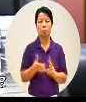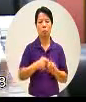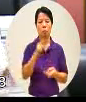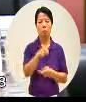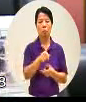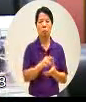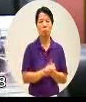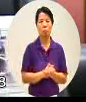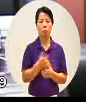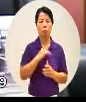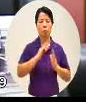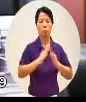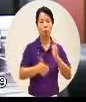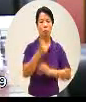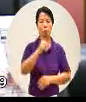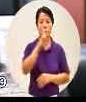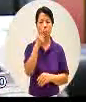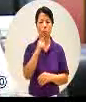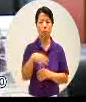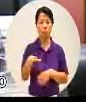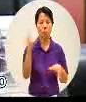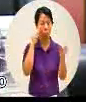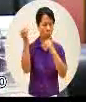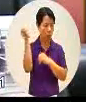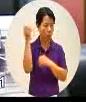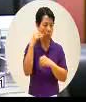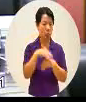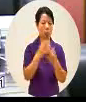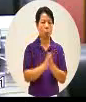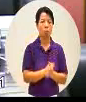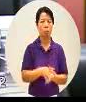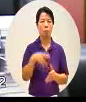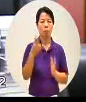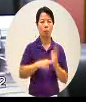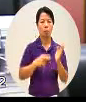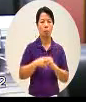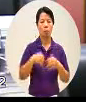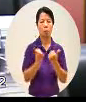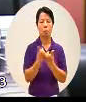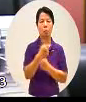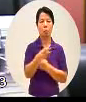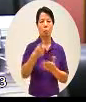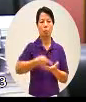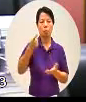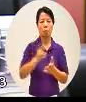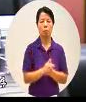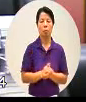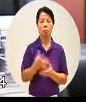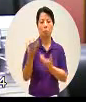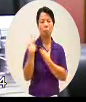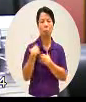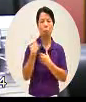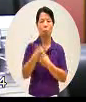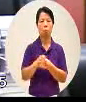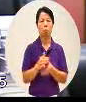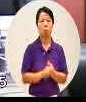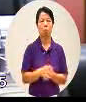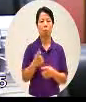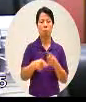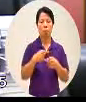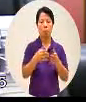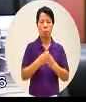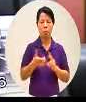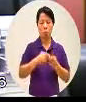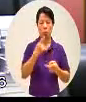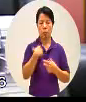啊！你还给市长错误讯息，还市长说还要再重新开说明会一次，你不大负责任呢。我相信本来你应该是跟